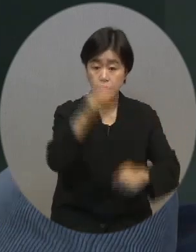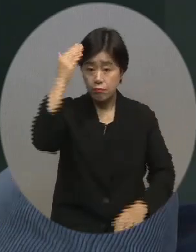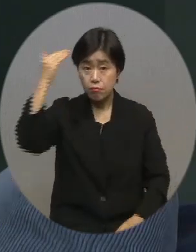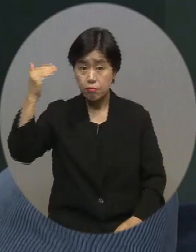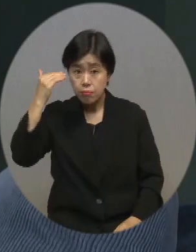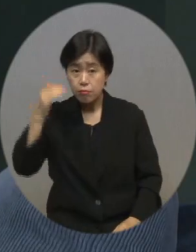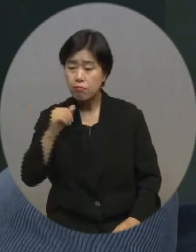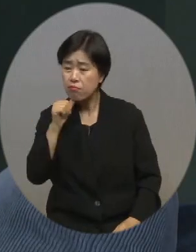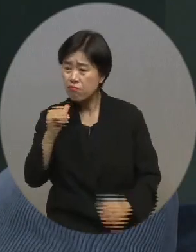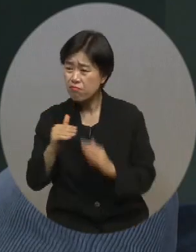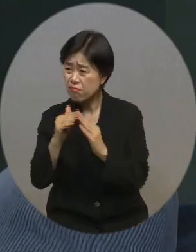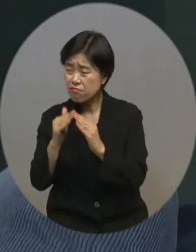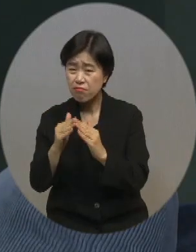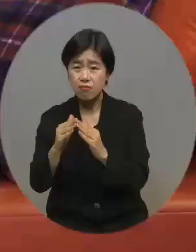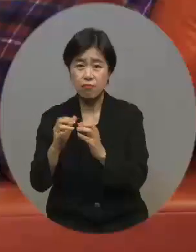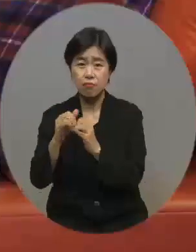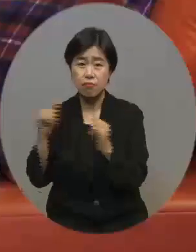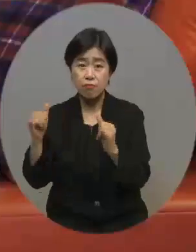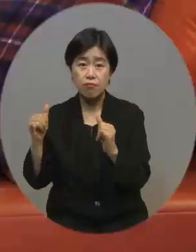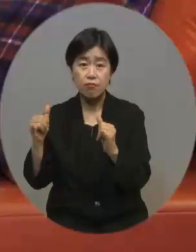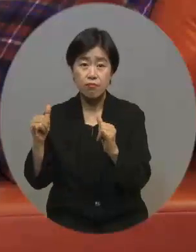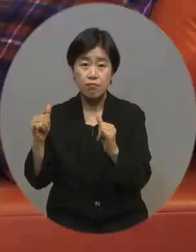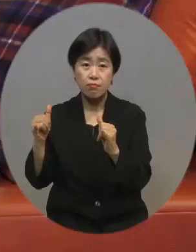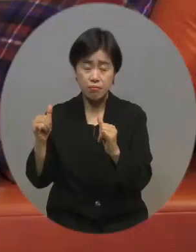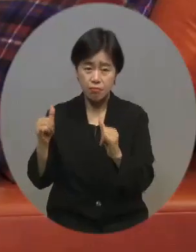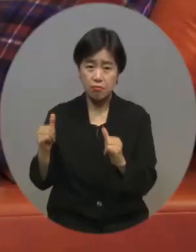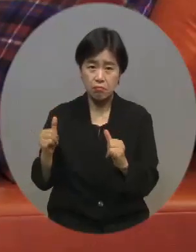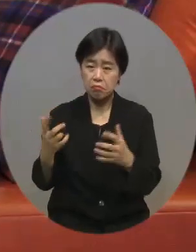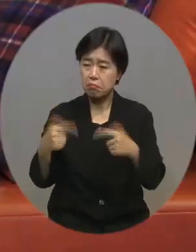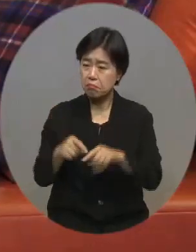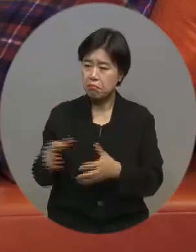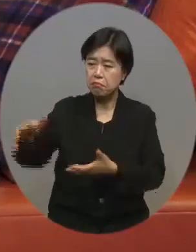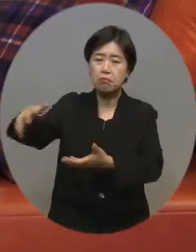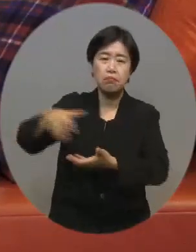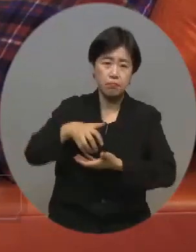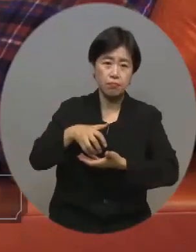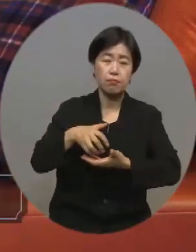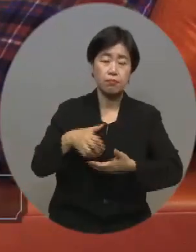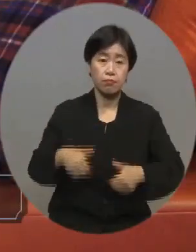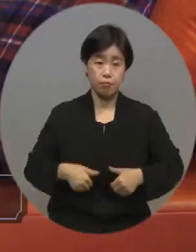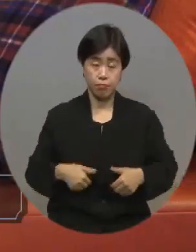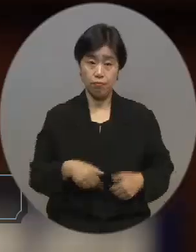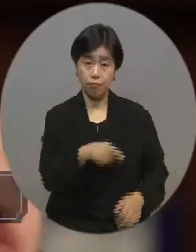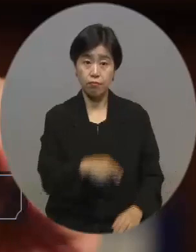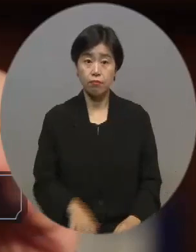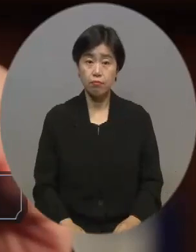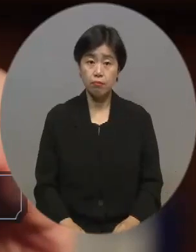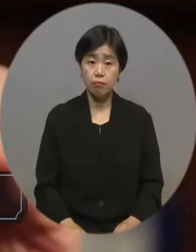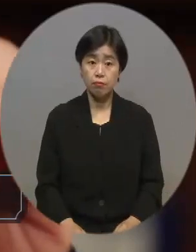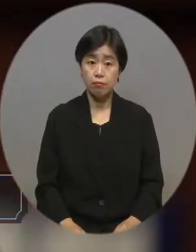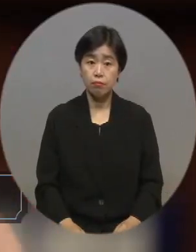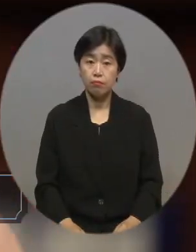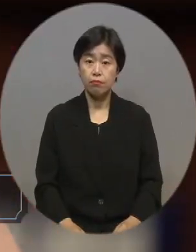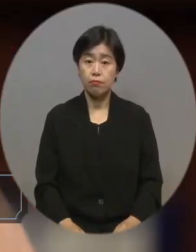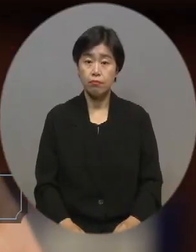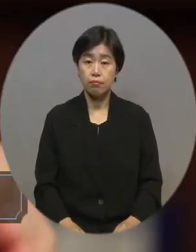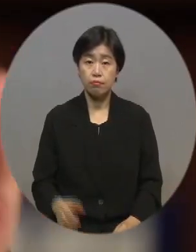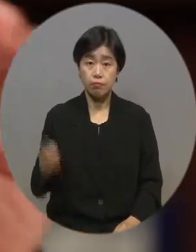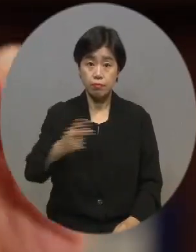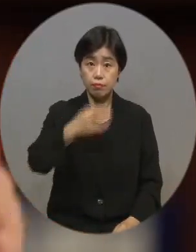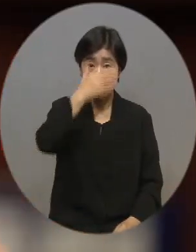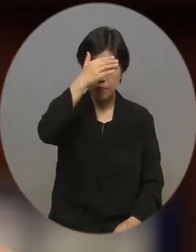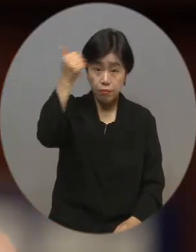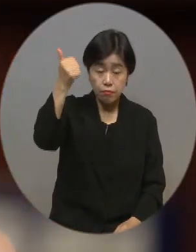통일한다는데 갑자기 통일을 안 하겠다네. 그러네요. 그리고 또 놀라운 거는 할아버지, 아버지,